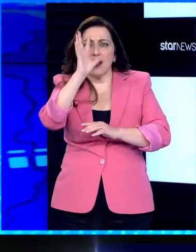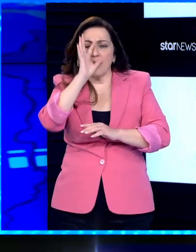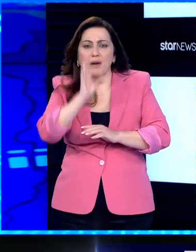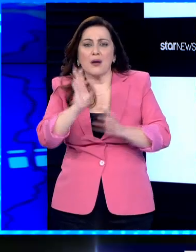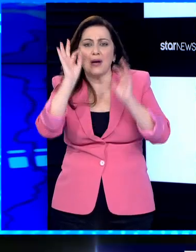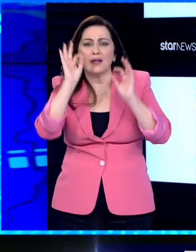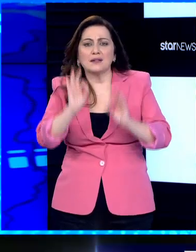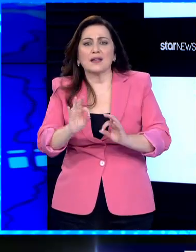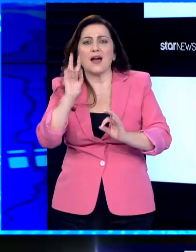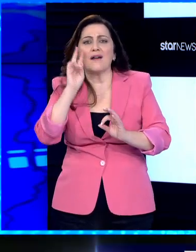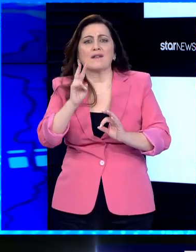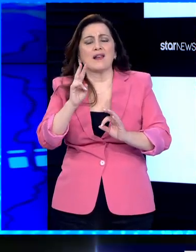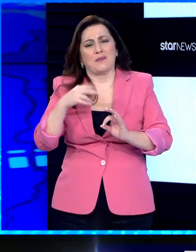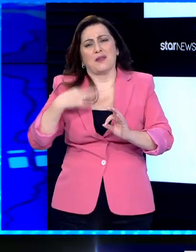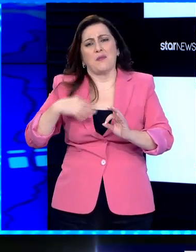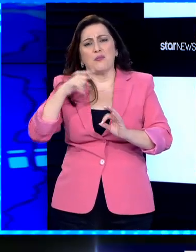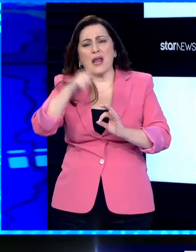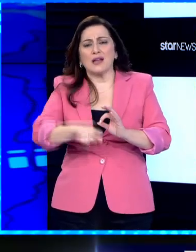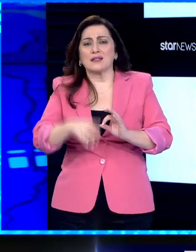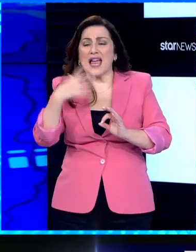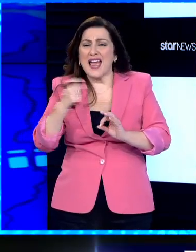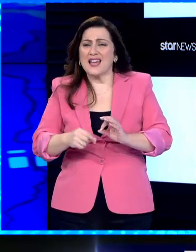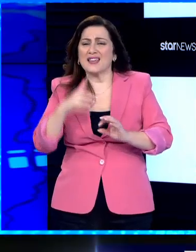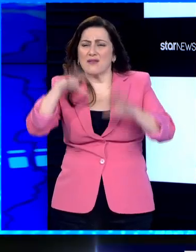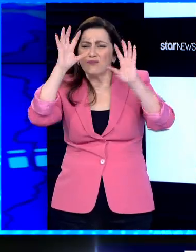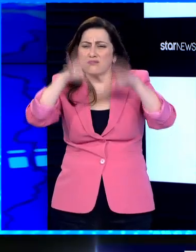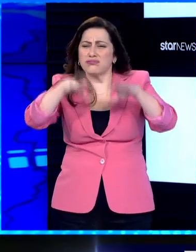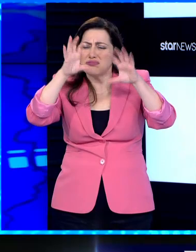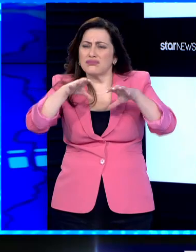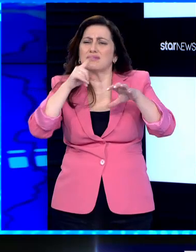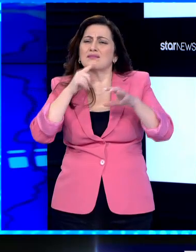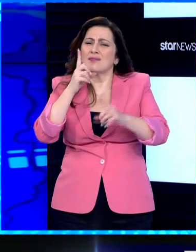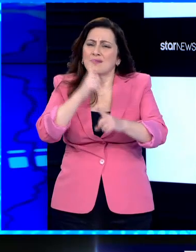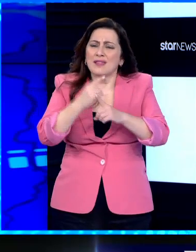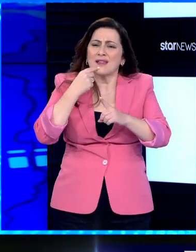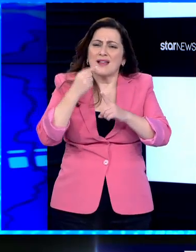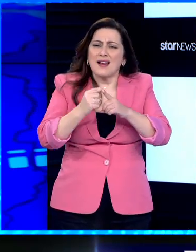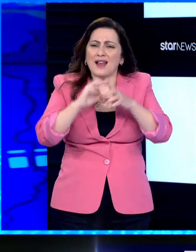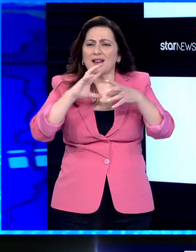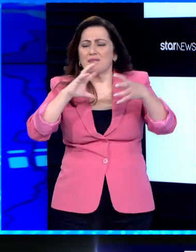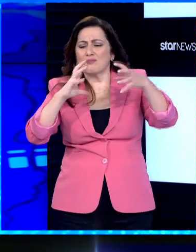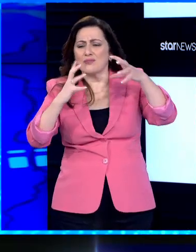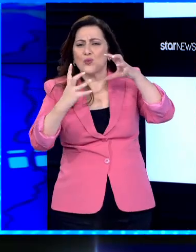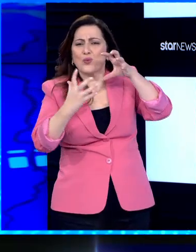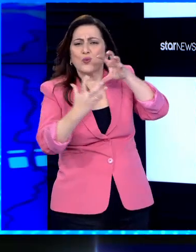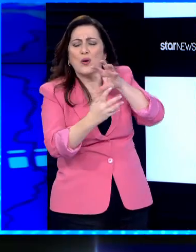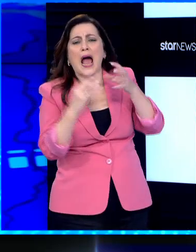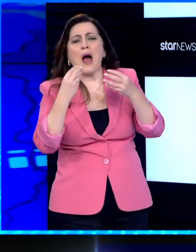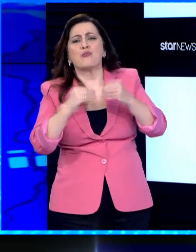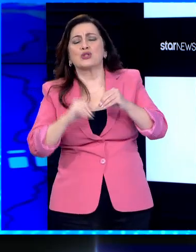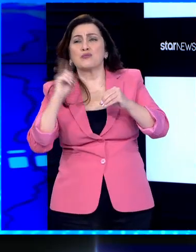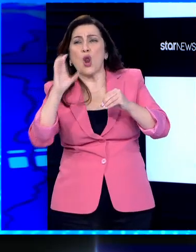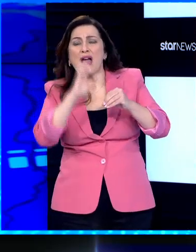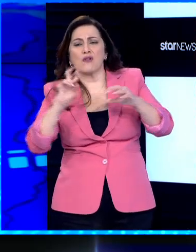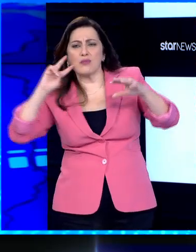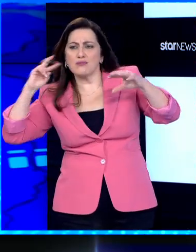Σέλλας. Σημειώθηκε ισχυρή γεωμαγνητική καταιγίδα στη γη, όπως λένε οι ειδικοί, με αποτέλεσμα το φαινόμενο να γίνει ορατό σε ολόκληρη την Ευρώπη,